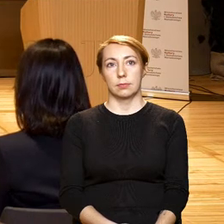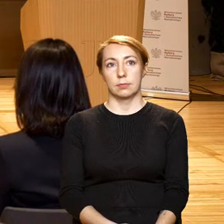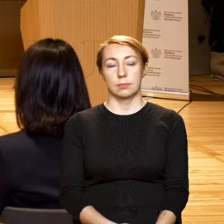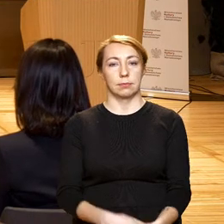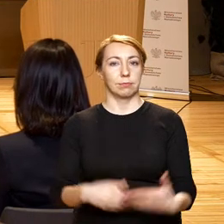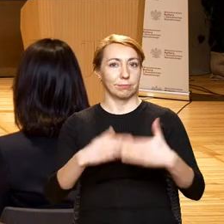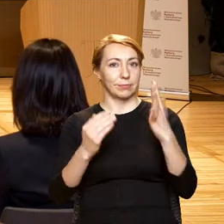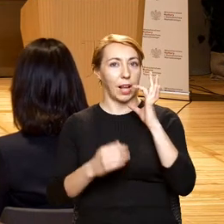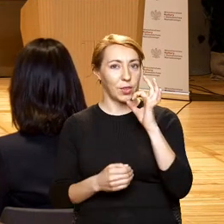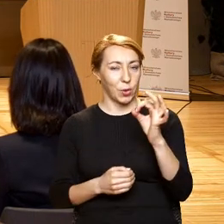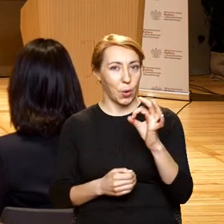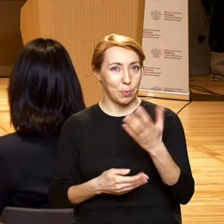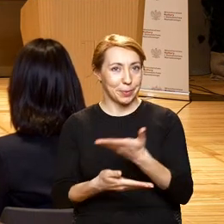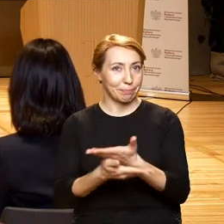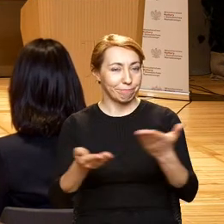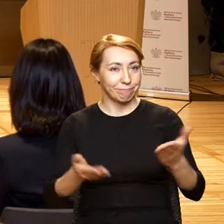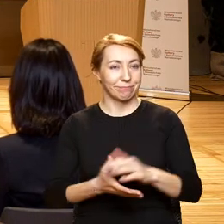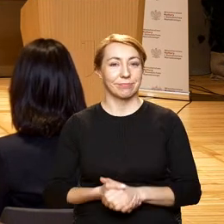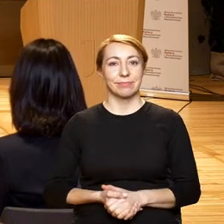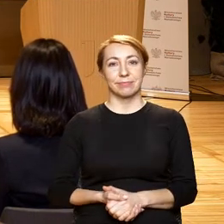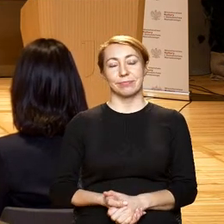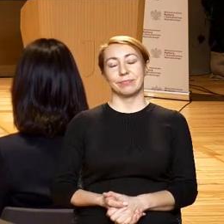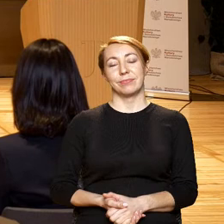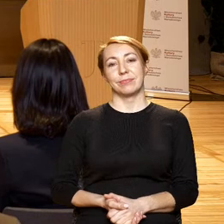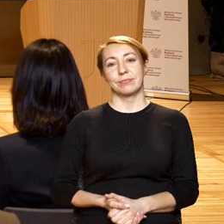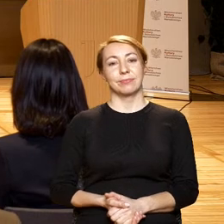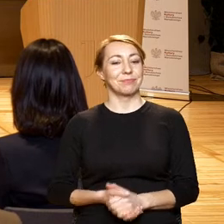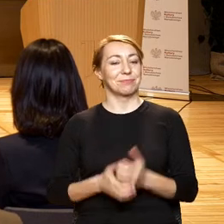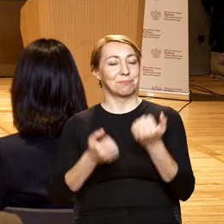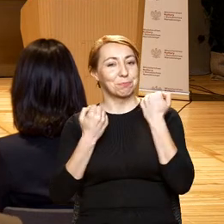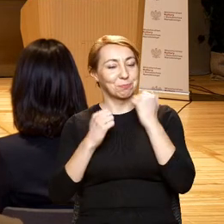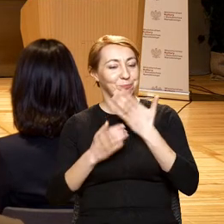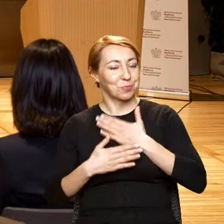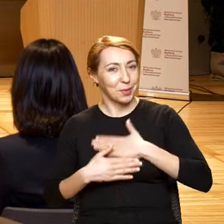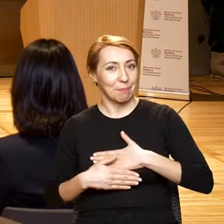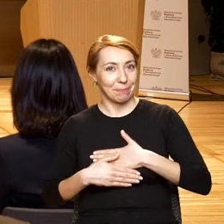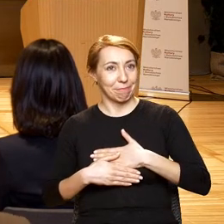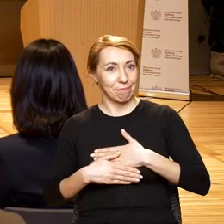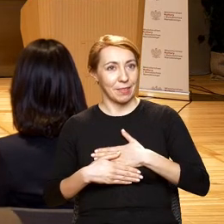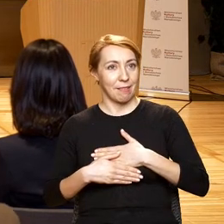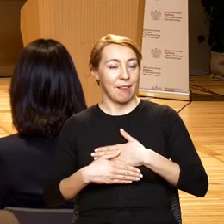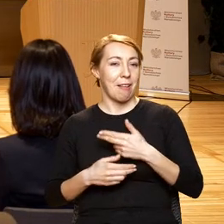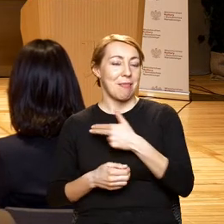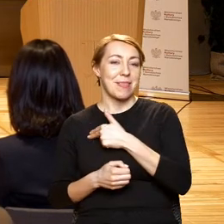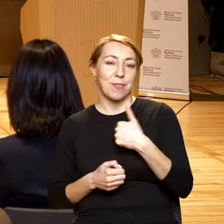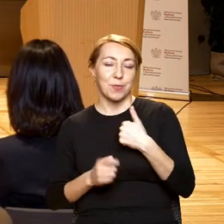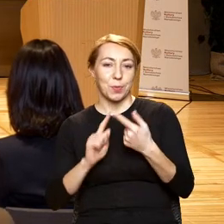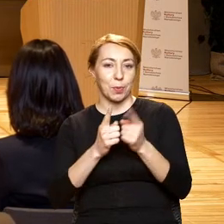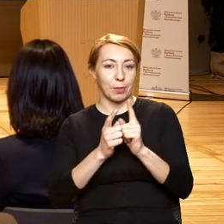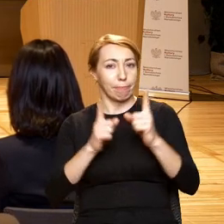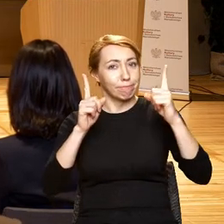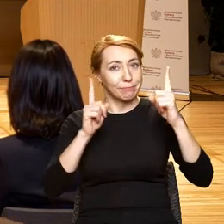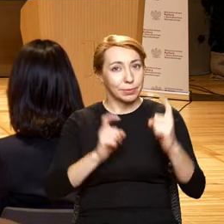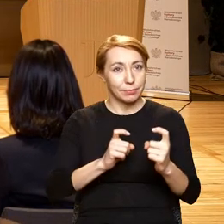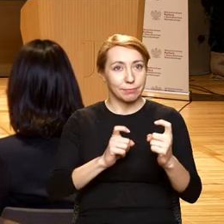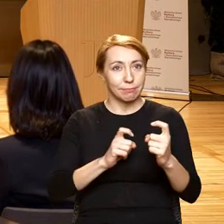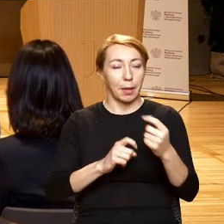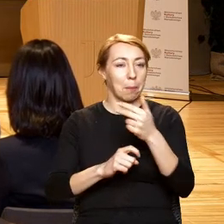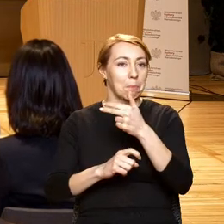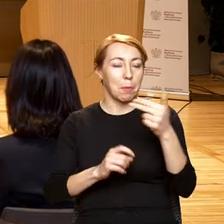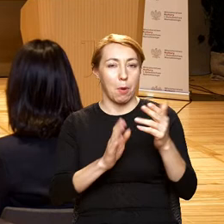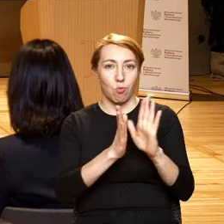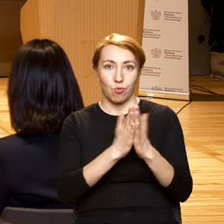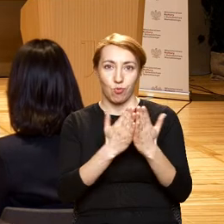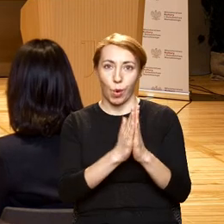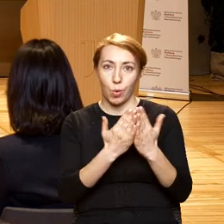Dzień dobry Państwu. Bardzo nam miło rozpocząć nasze spotkanie poświęcone książce,